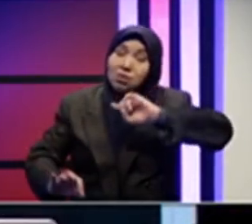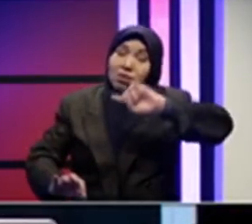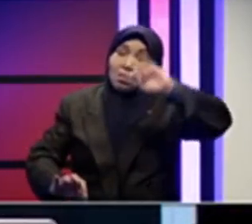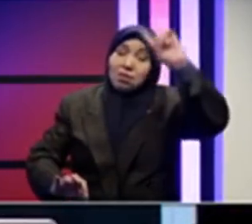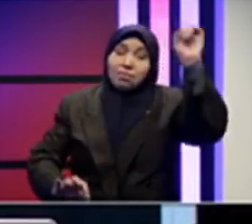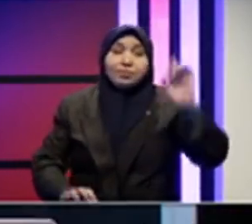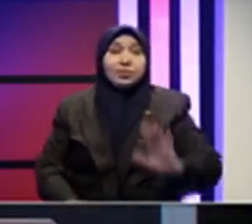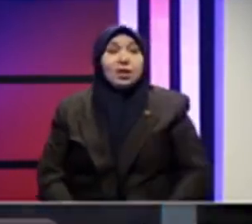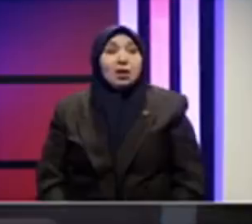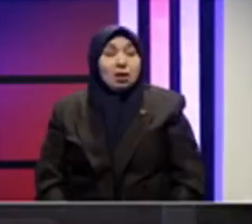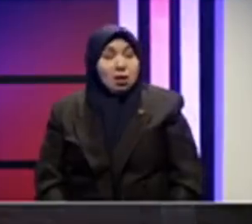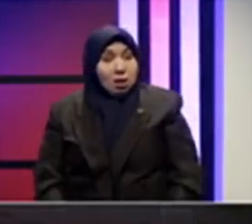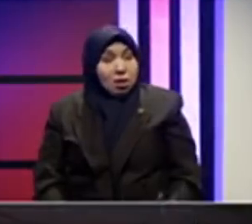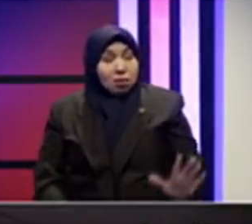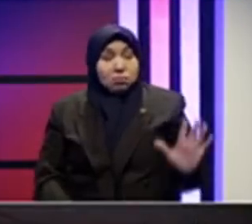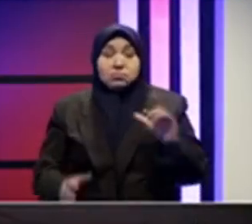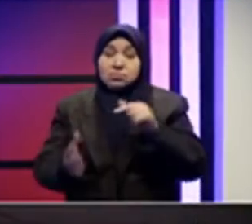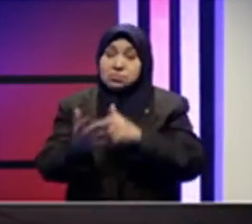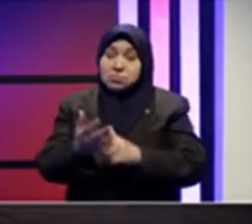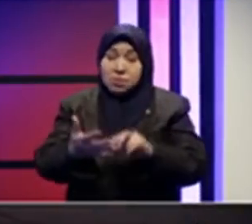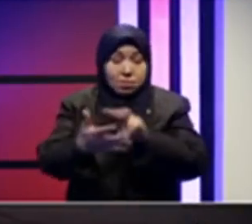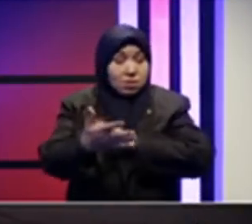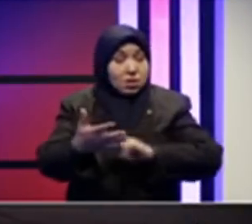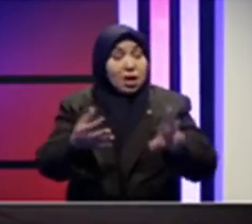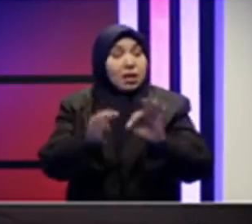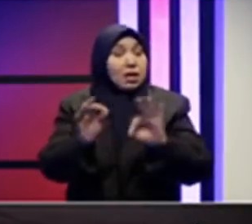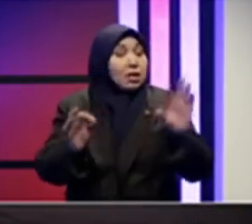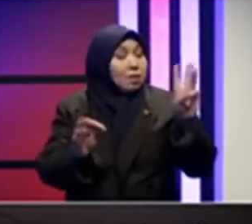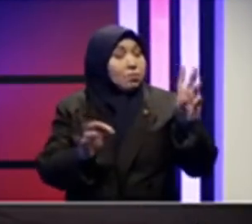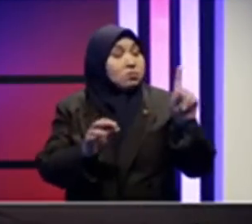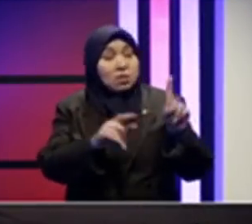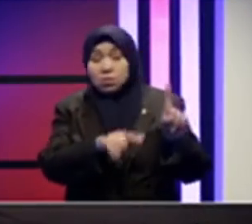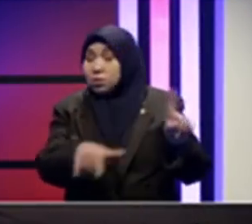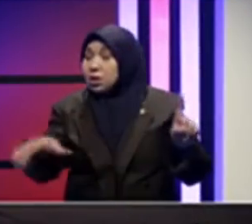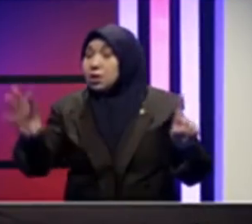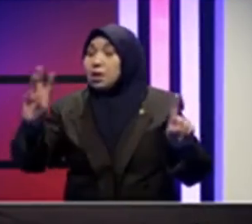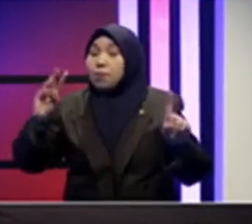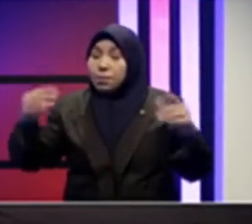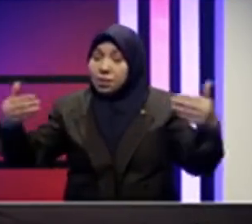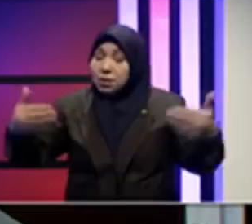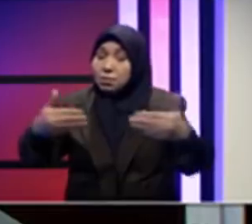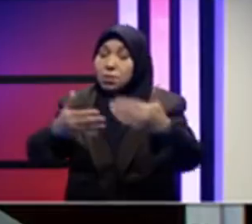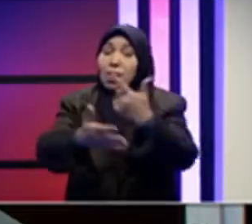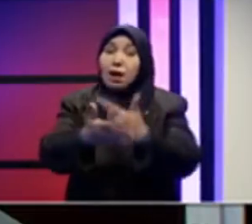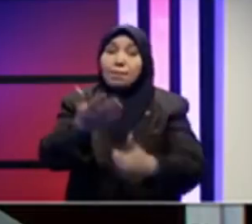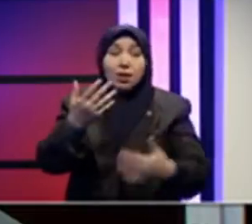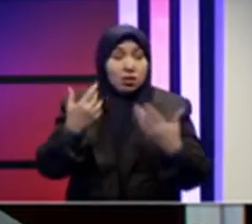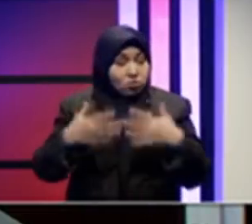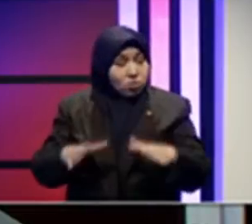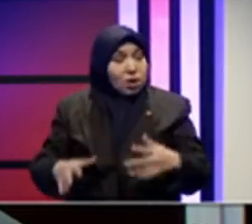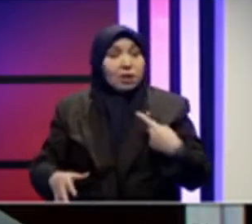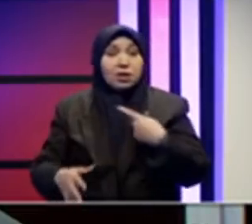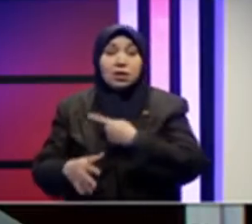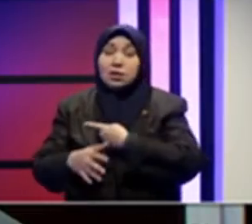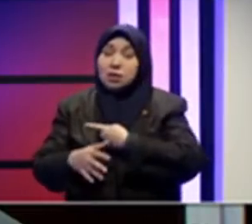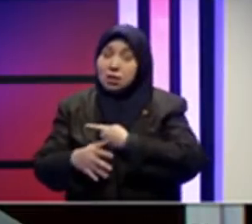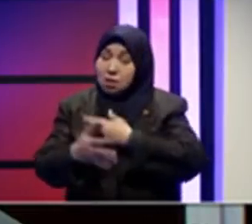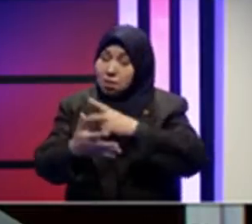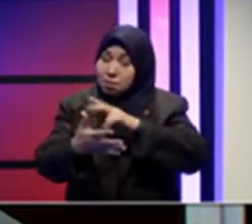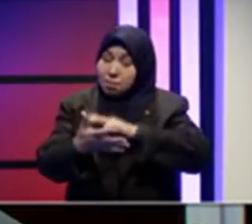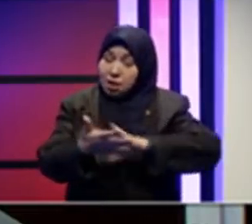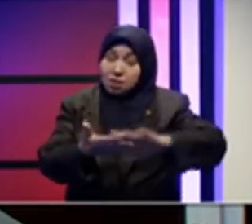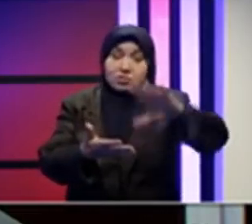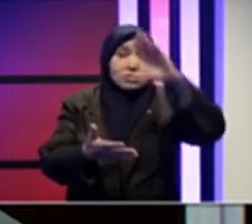العظيم. Surah Al-Azim, itulah bacaan daripada ayat 61 hingga ayat 66 menyambung kepada apa yang telah kita lewati semalam